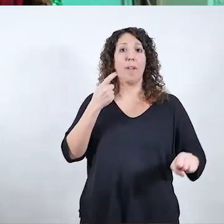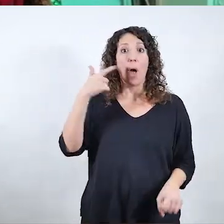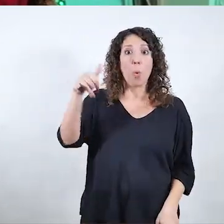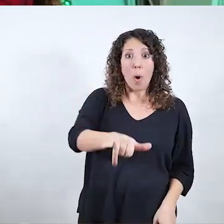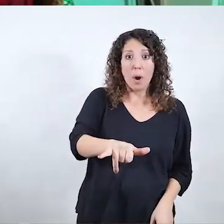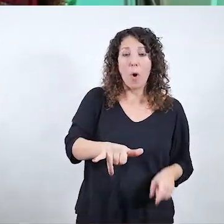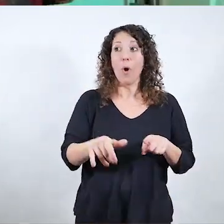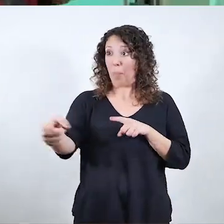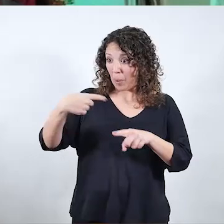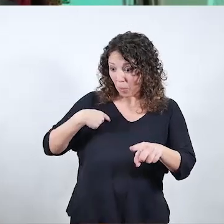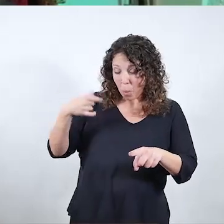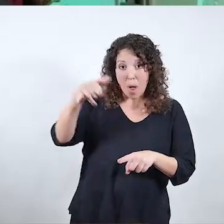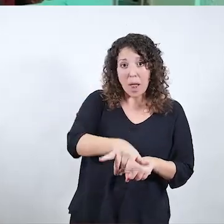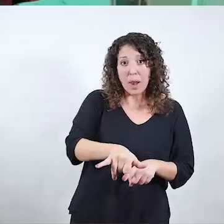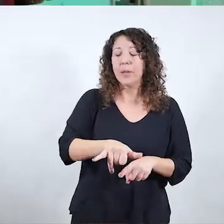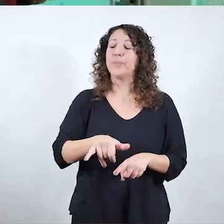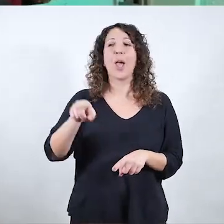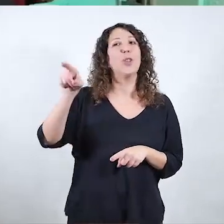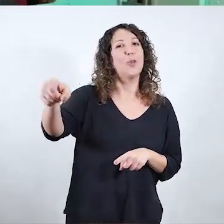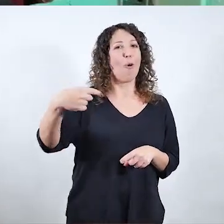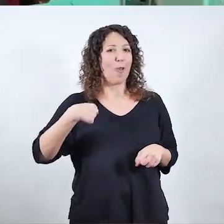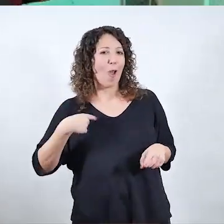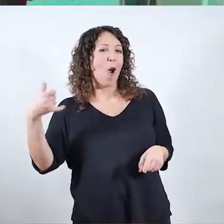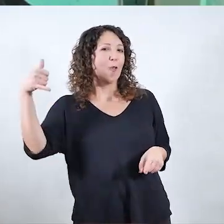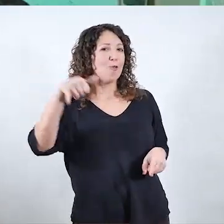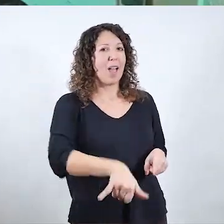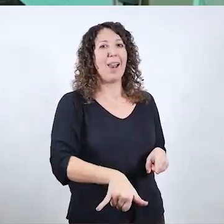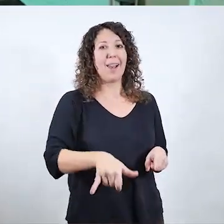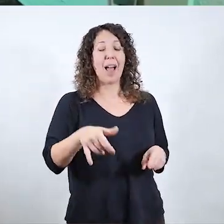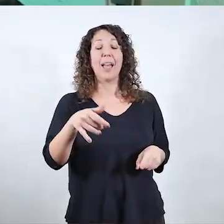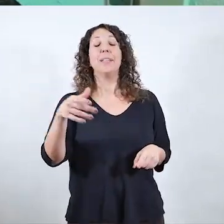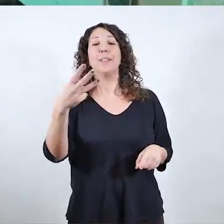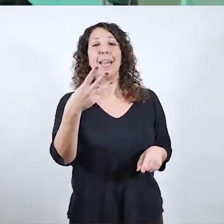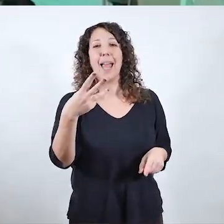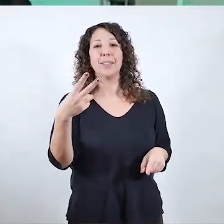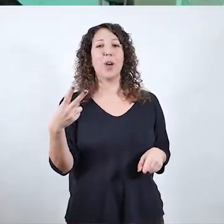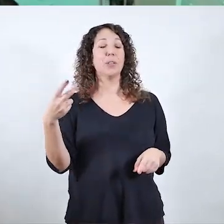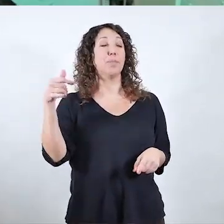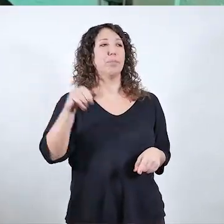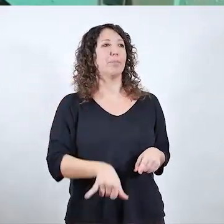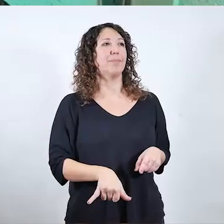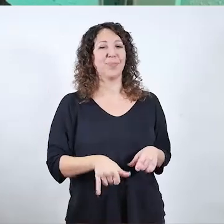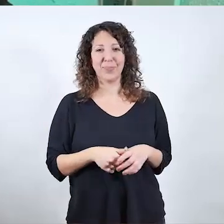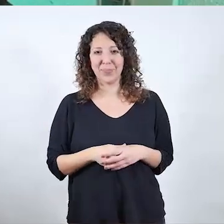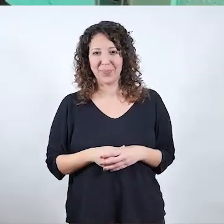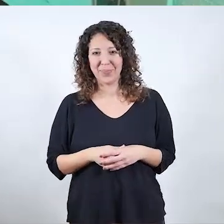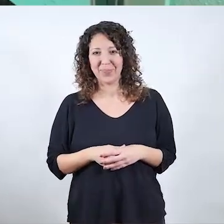penjo. No, no, tu a mi no. Aquest... No, penja tu. No, penjo jo. No, penja tu. No, a veure, 3, 1, 2...